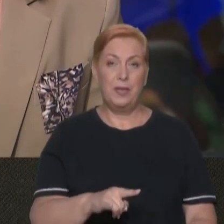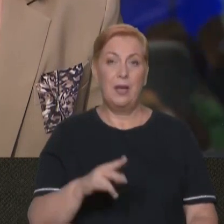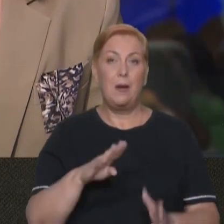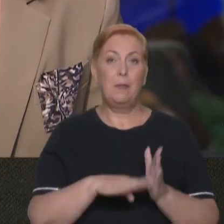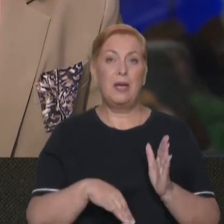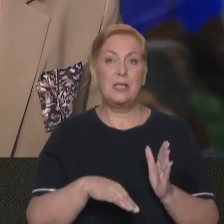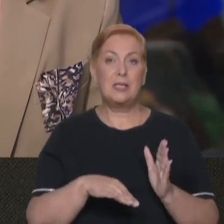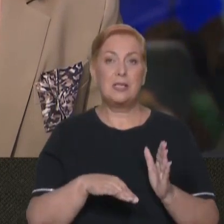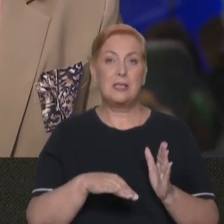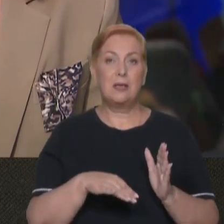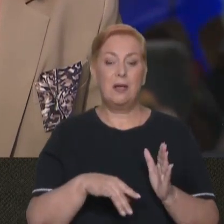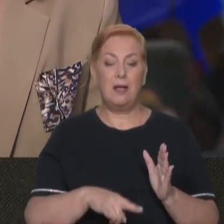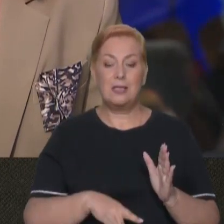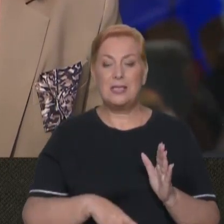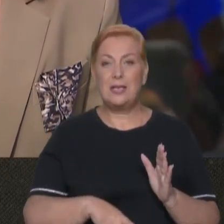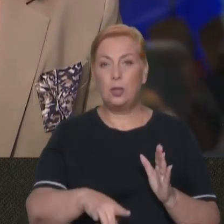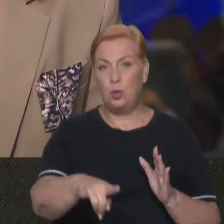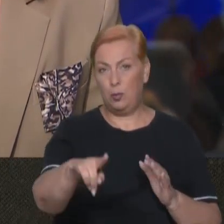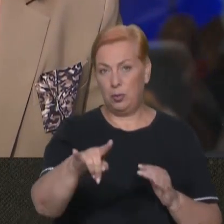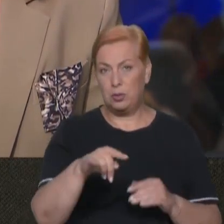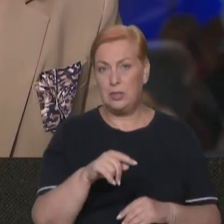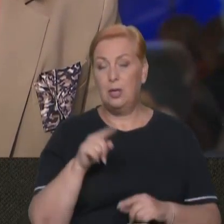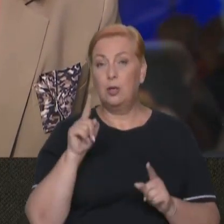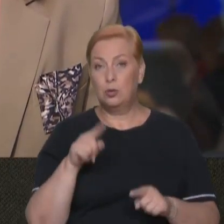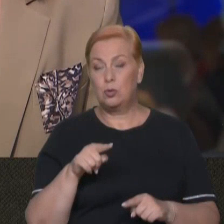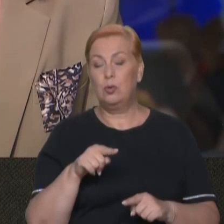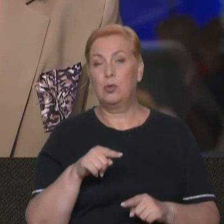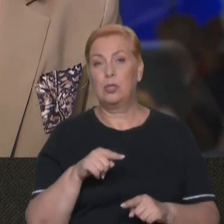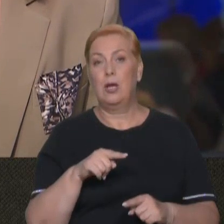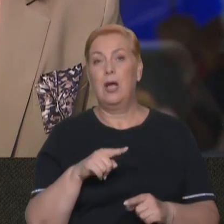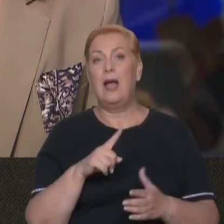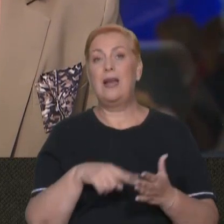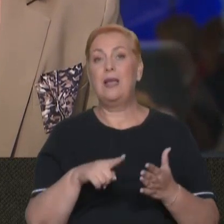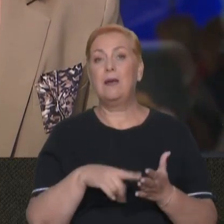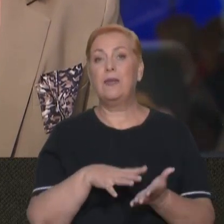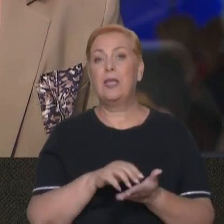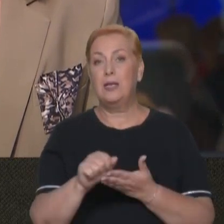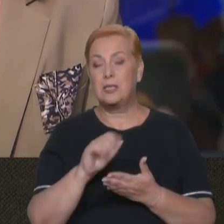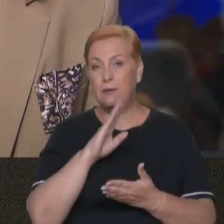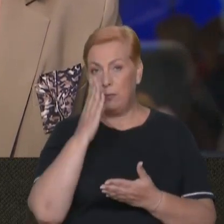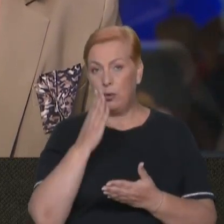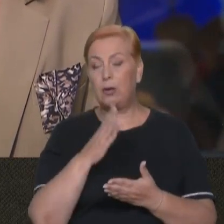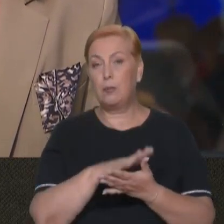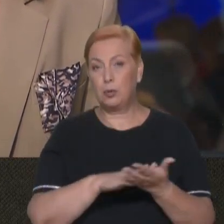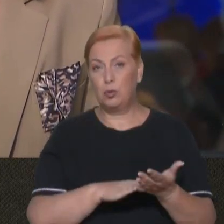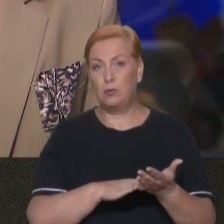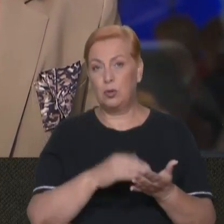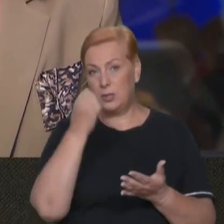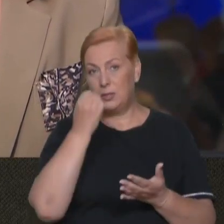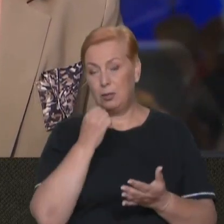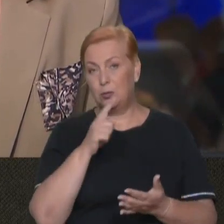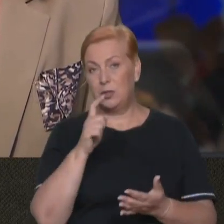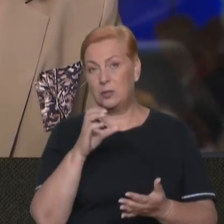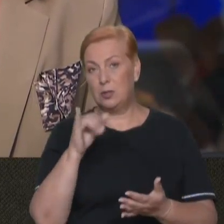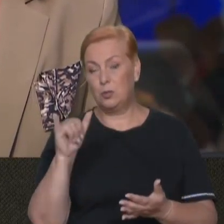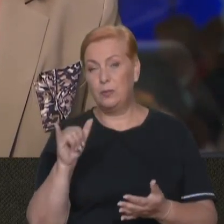без злітної полоси тож ліквідація ворогу точно продовжується І за це Дякуємо нашим збройним силами України а також